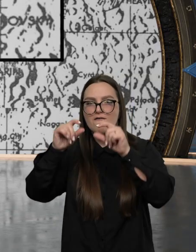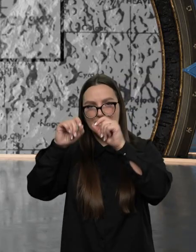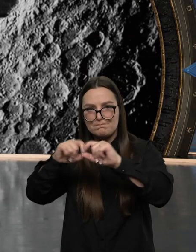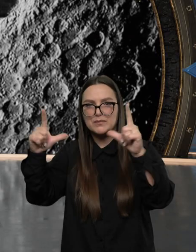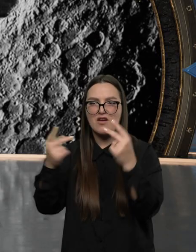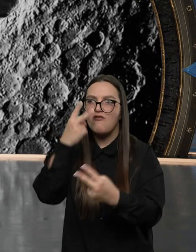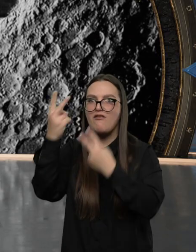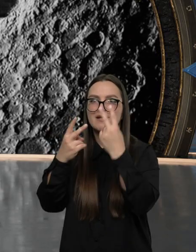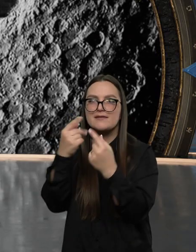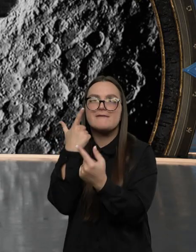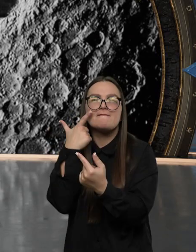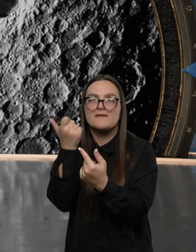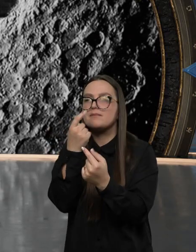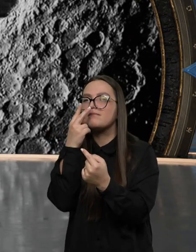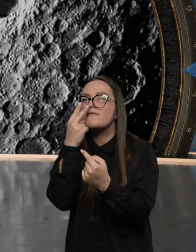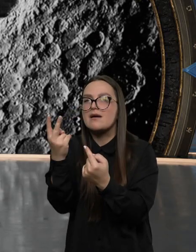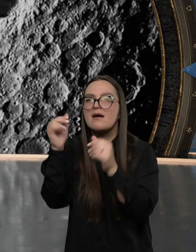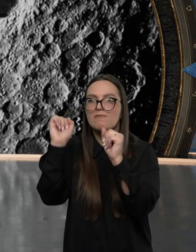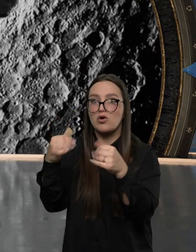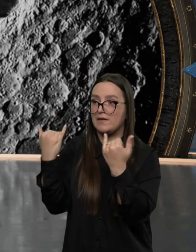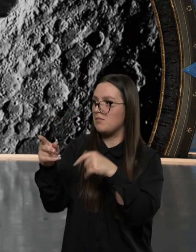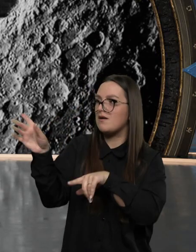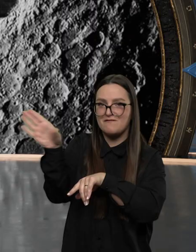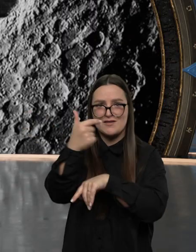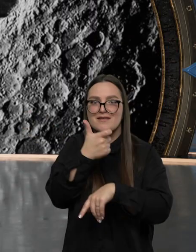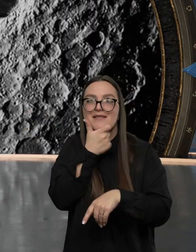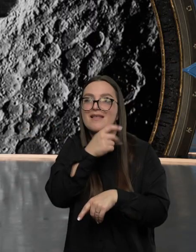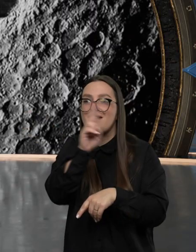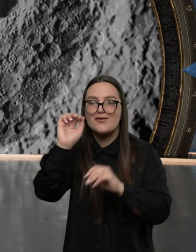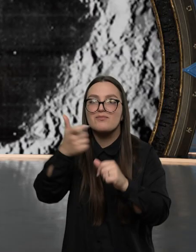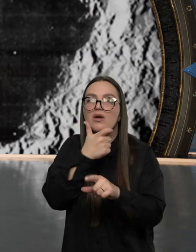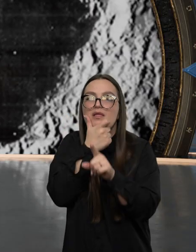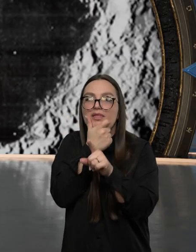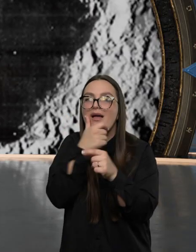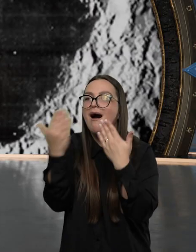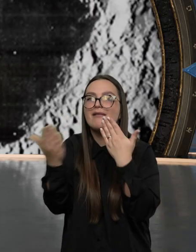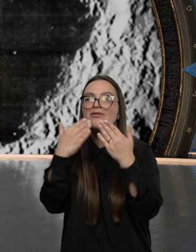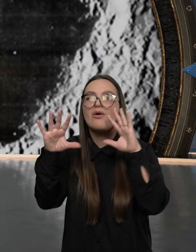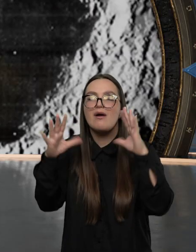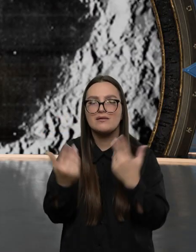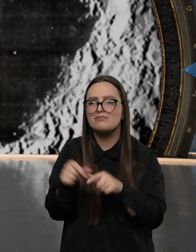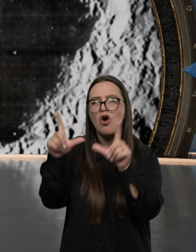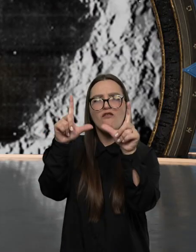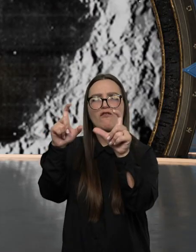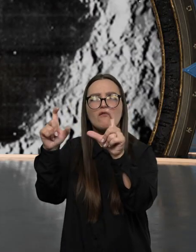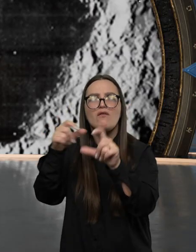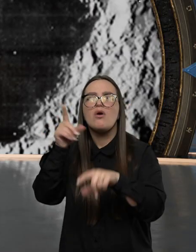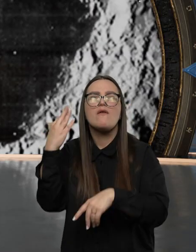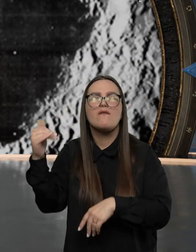tiek ryškesnį, čia gal pažiūrim žiūrovom, parodysim tą, kaip atrodo vaizdas. Jį